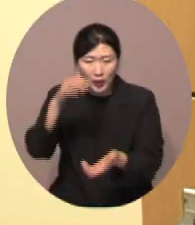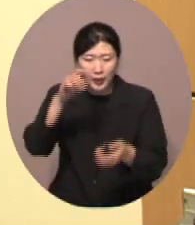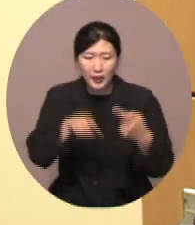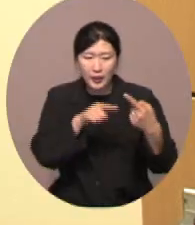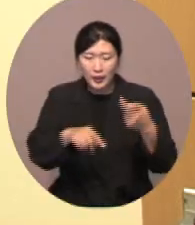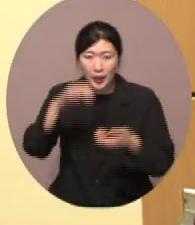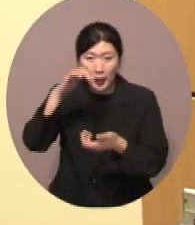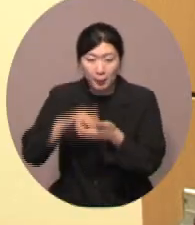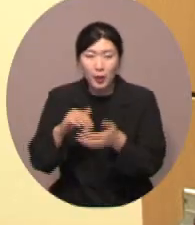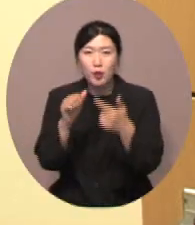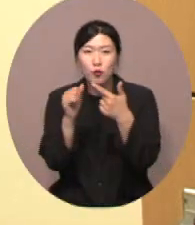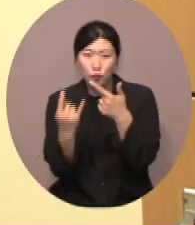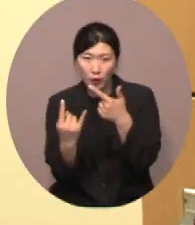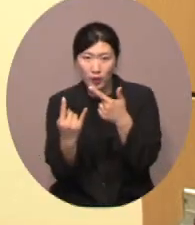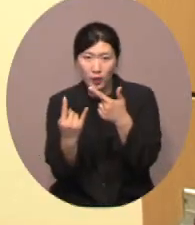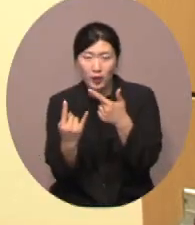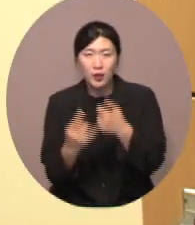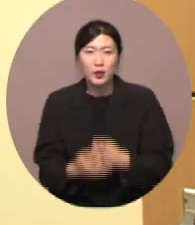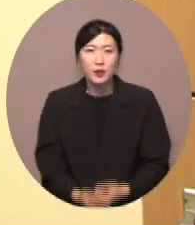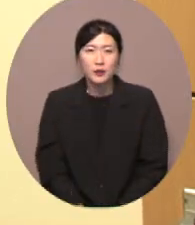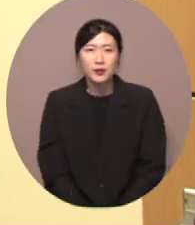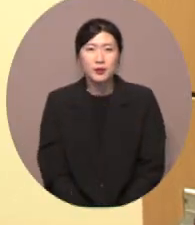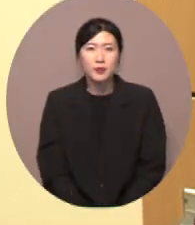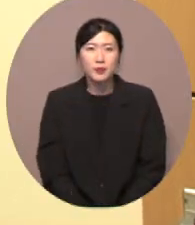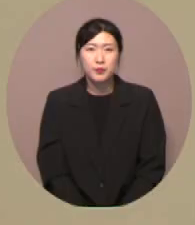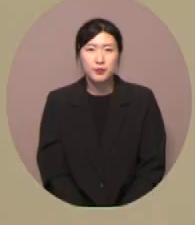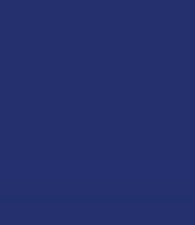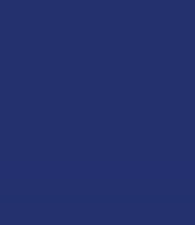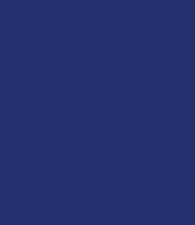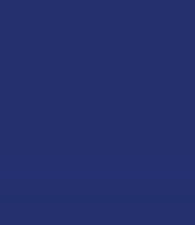곳은 사실상 미달로 간주합니다